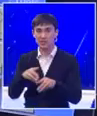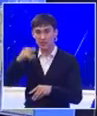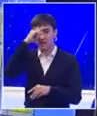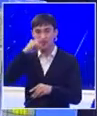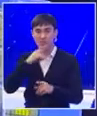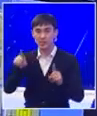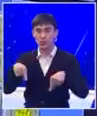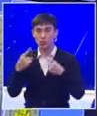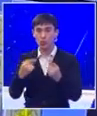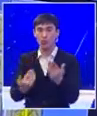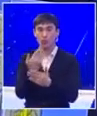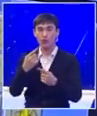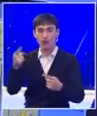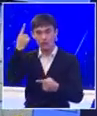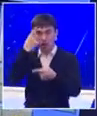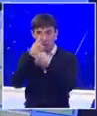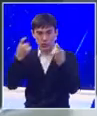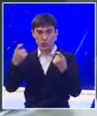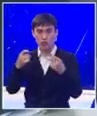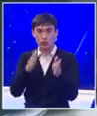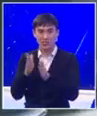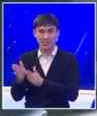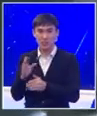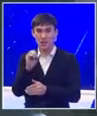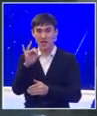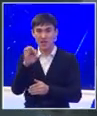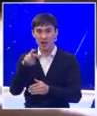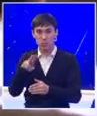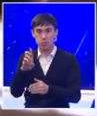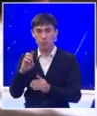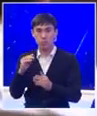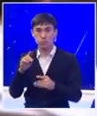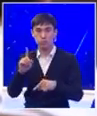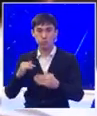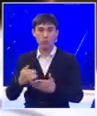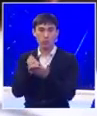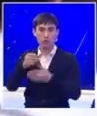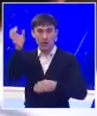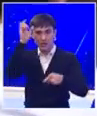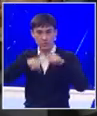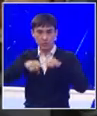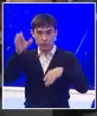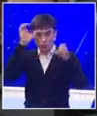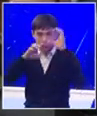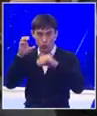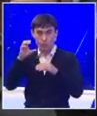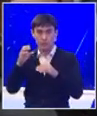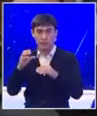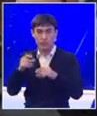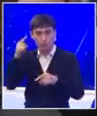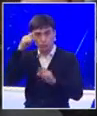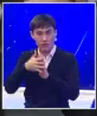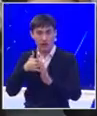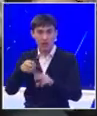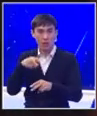создадут новую информационную систему ела платформа поможет отечественным ученым узнавать о наличии лаборатории